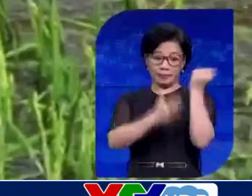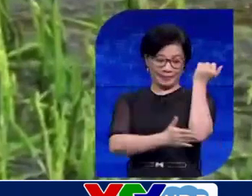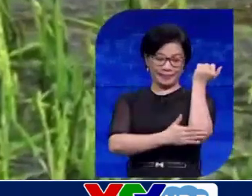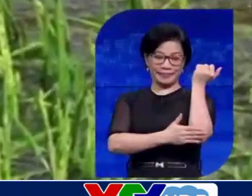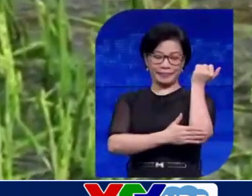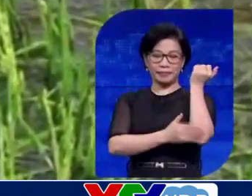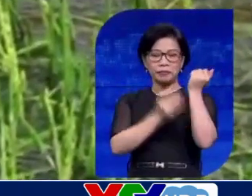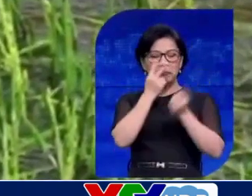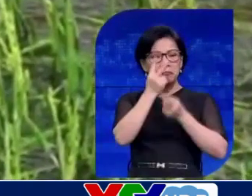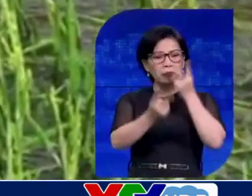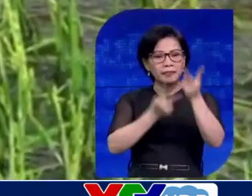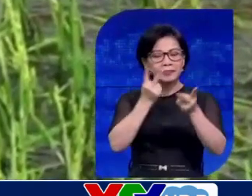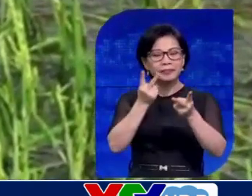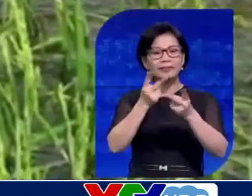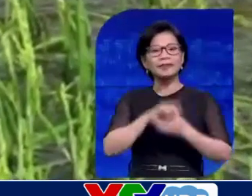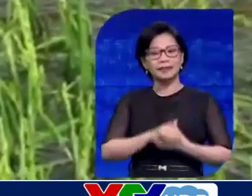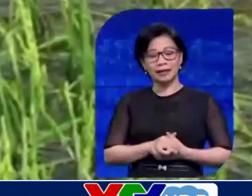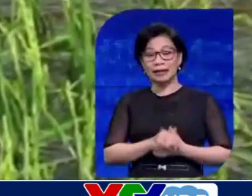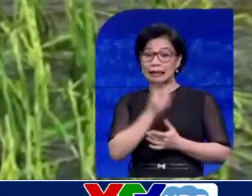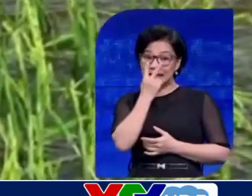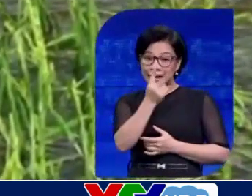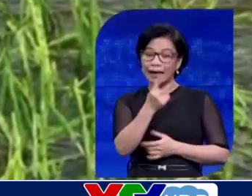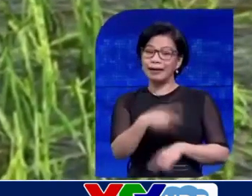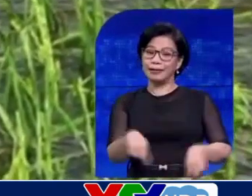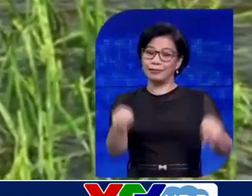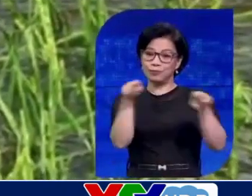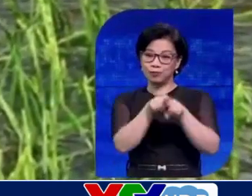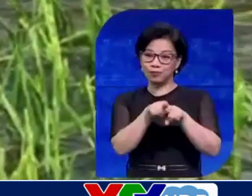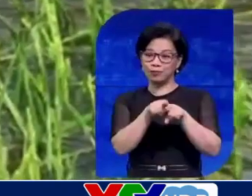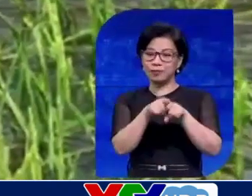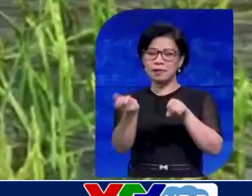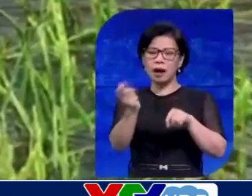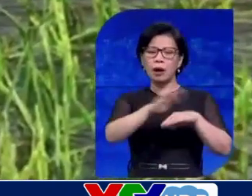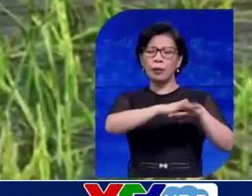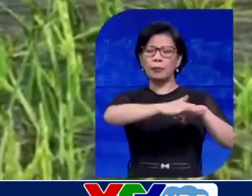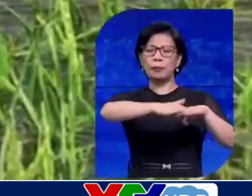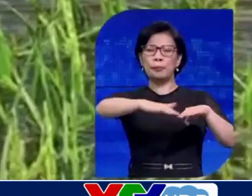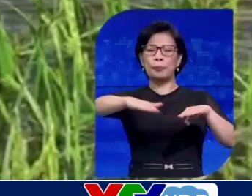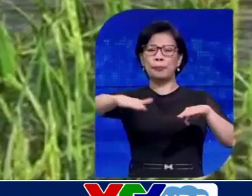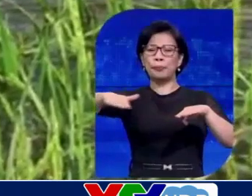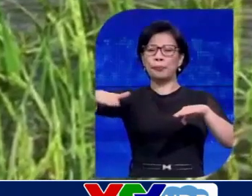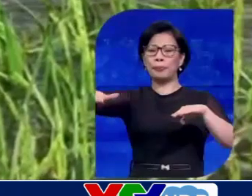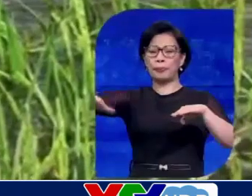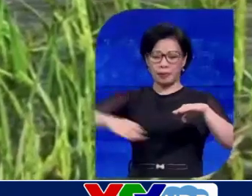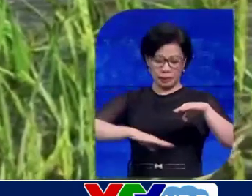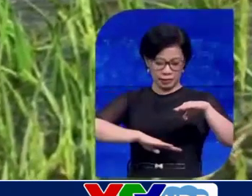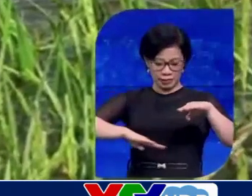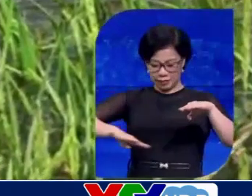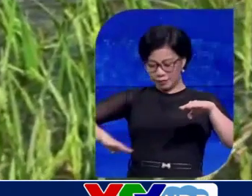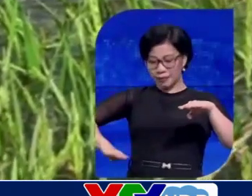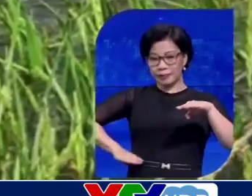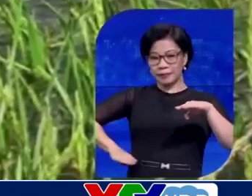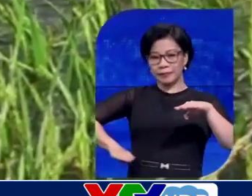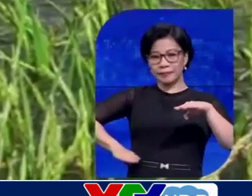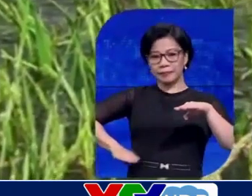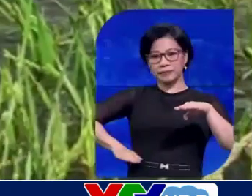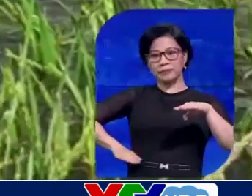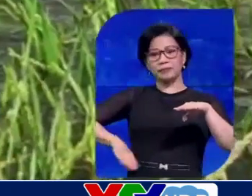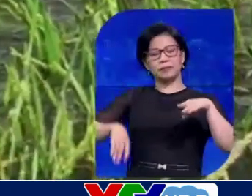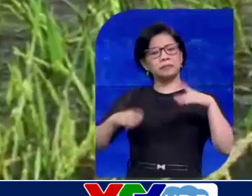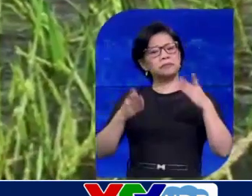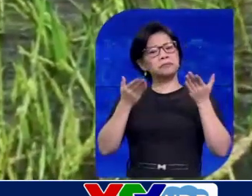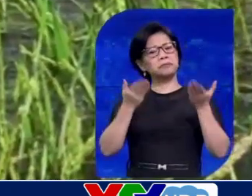cũng sẽ không khó để bắt gặp được những hình ảnh cánh đồng mênh mông, nước lũ ngập đến nửa người như thế này. Còn bây giờ, có